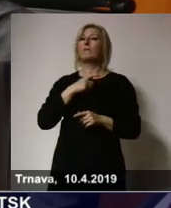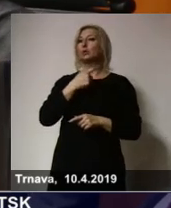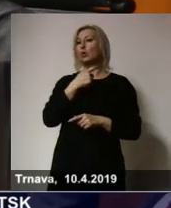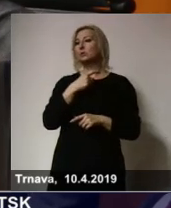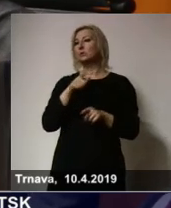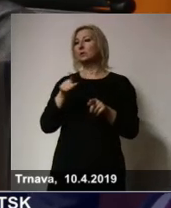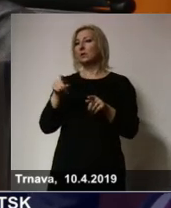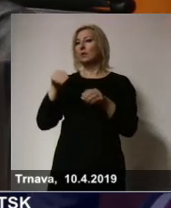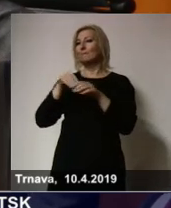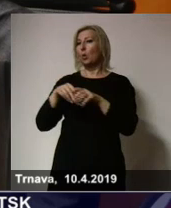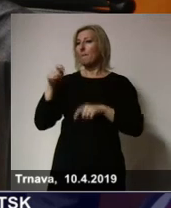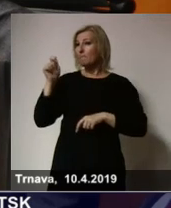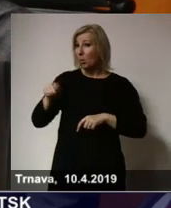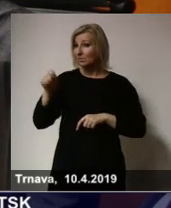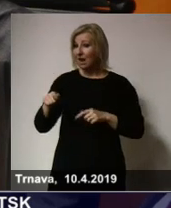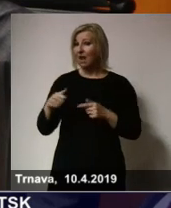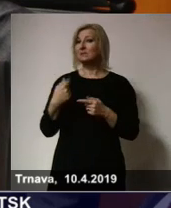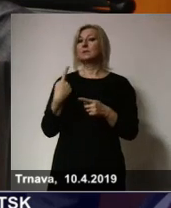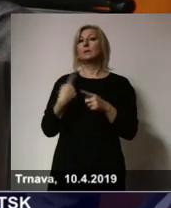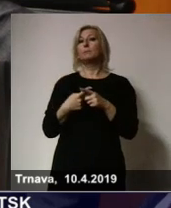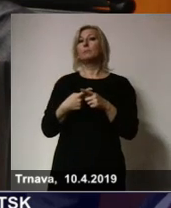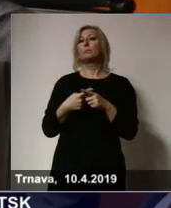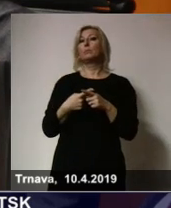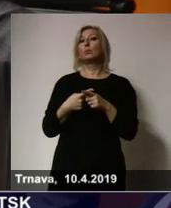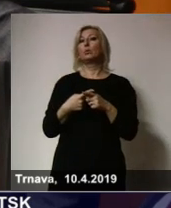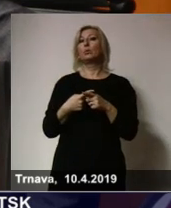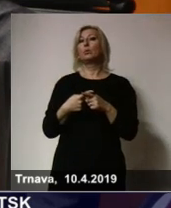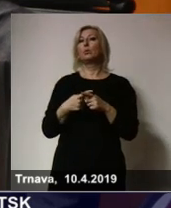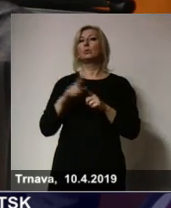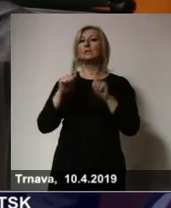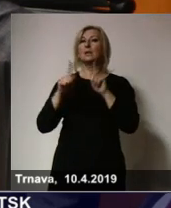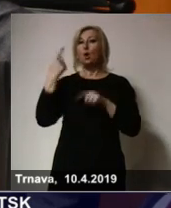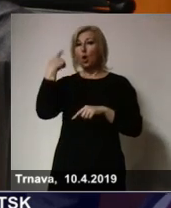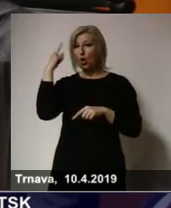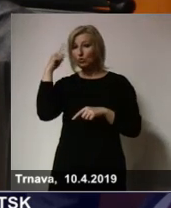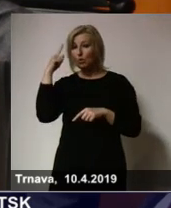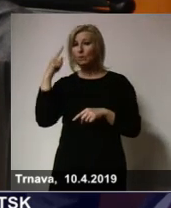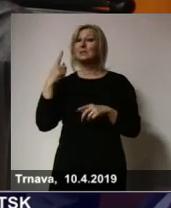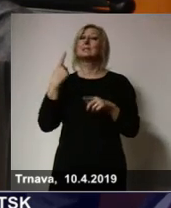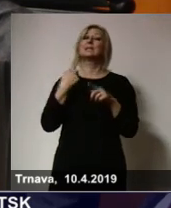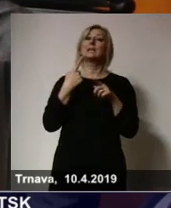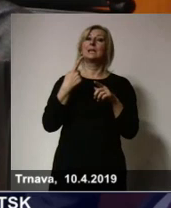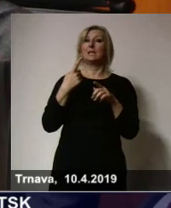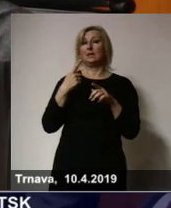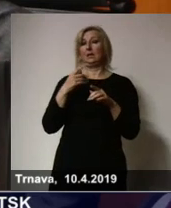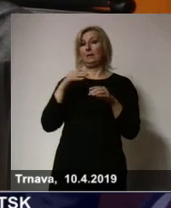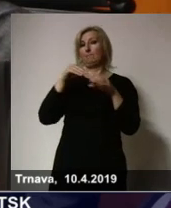poslanci, zároveň profesne obsadení aj z odboru a zároveň tá odborná verejnosť boli vyvážení.